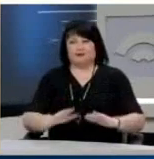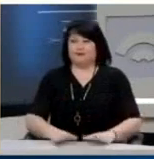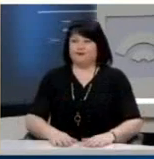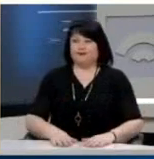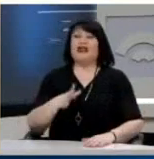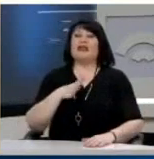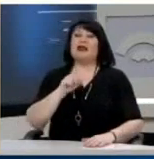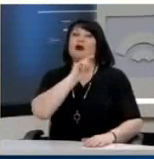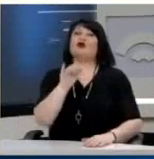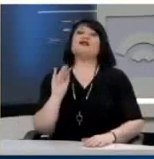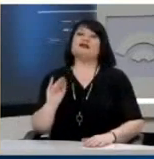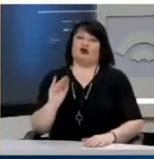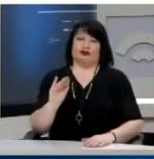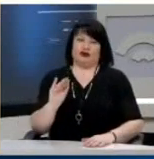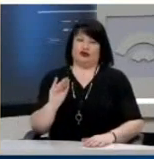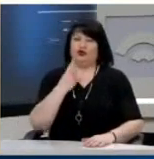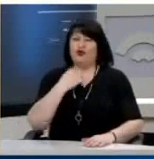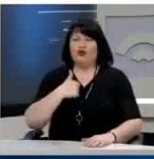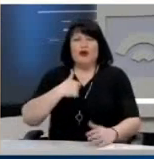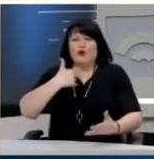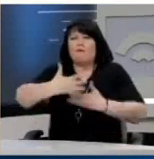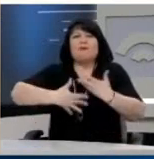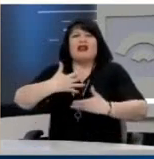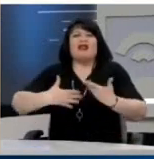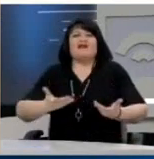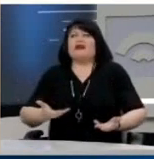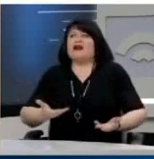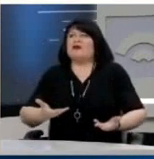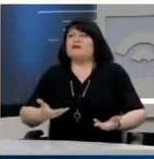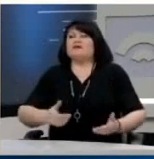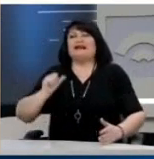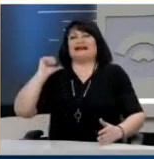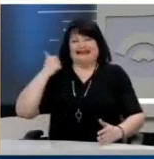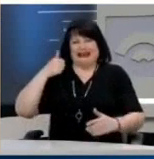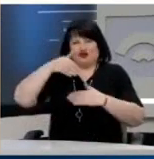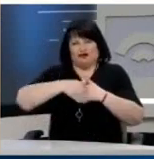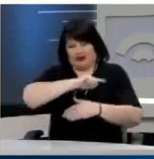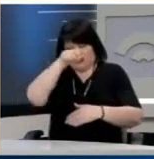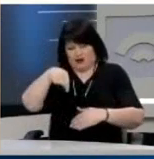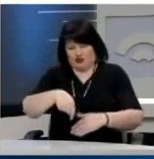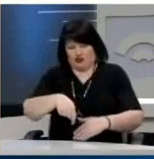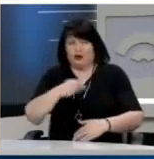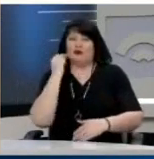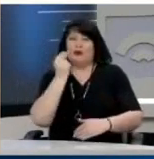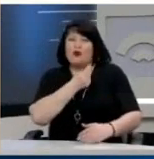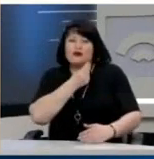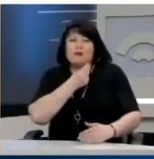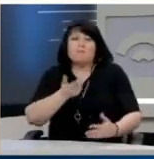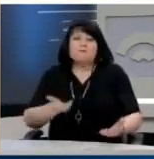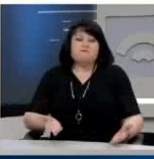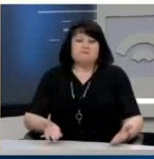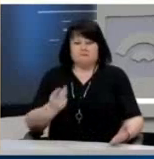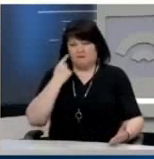Θέλω όμως να σας ρωτήσω γιατί με έχετε μπερδέψει από χθες το βράδυ μέχρι σήμερα το απόγευμα,